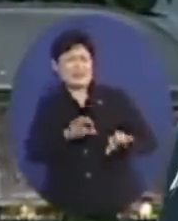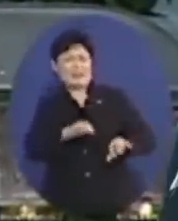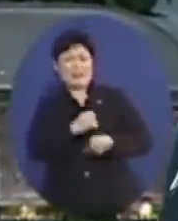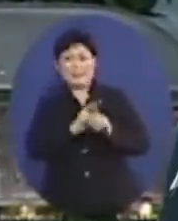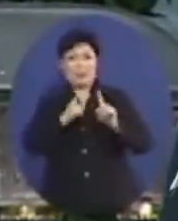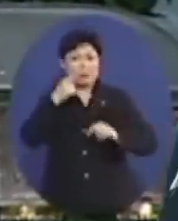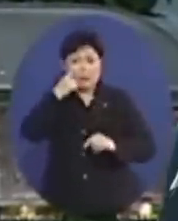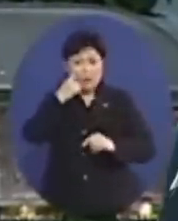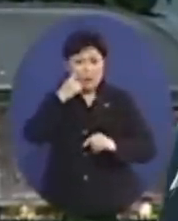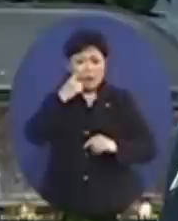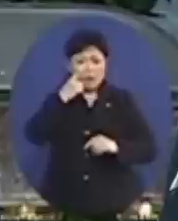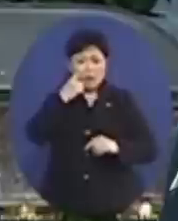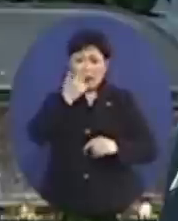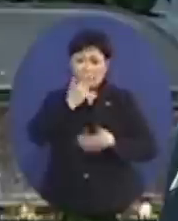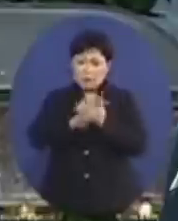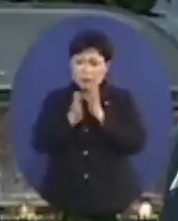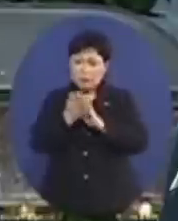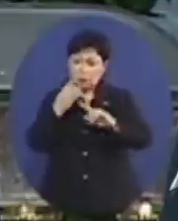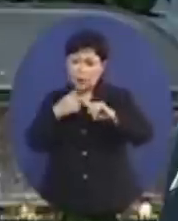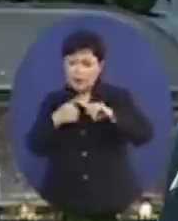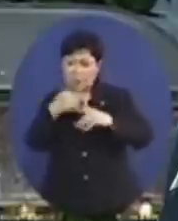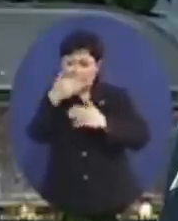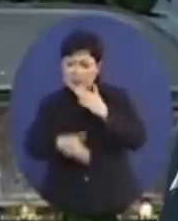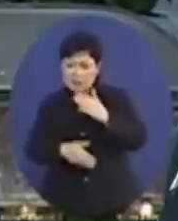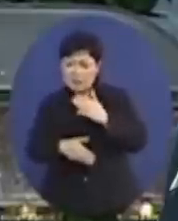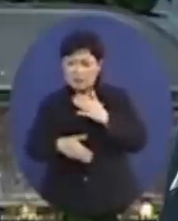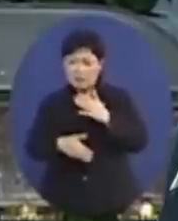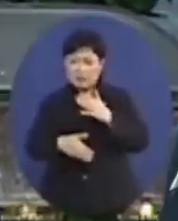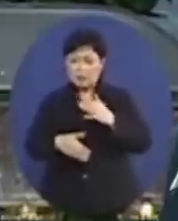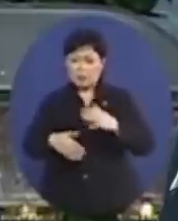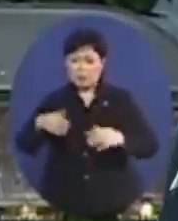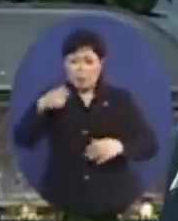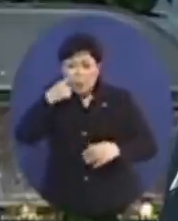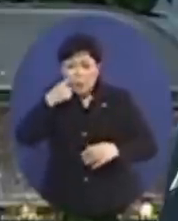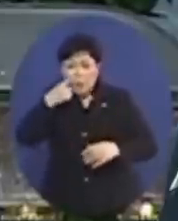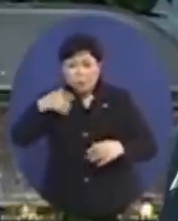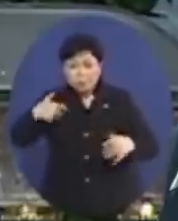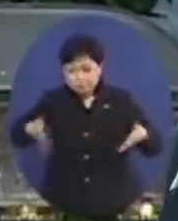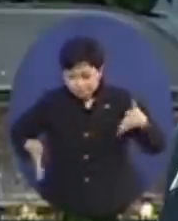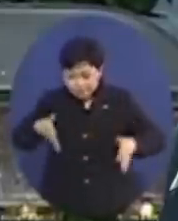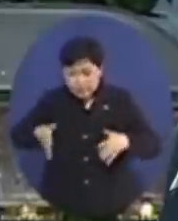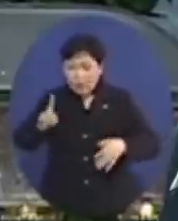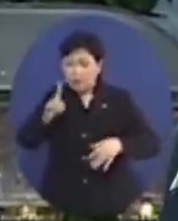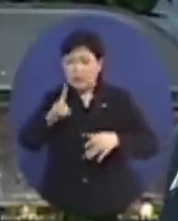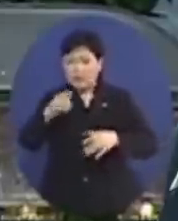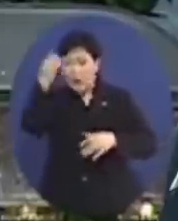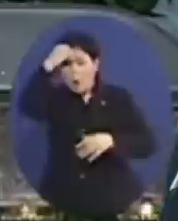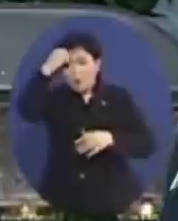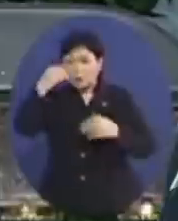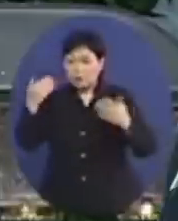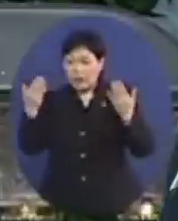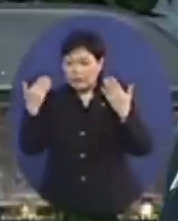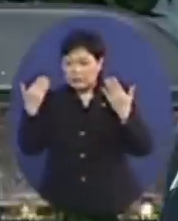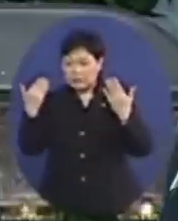없어요. 더하기도 보태기도 떼기도 잘 못하는 애가 미분 적분을 어떻게 합니까? 설명해서